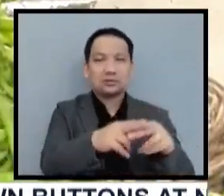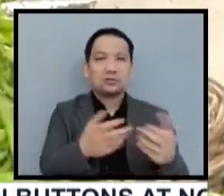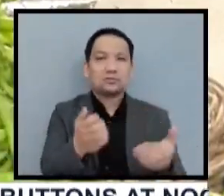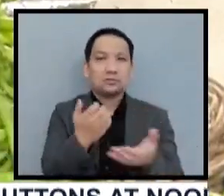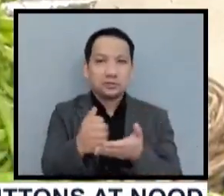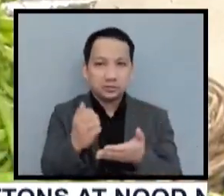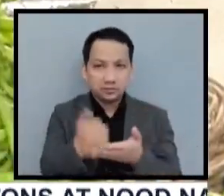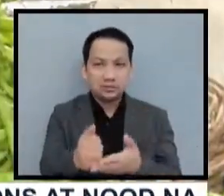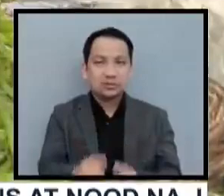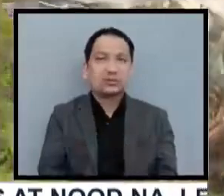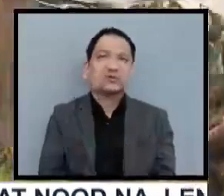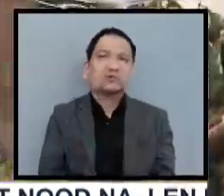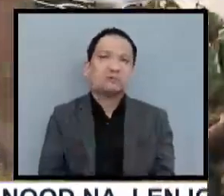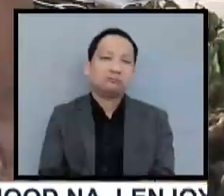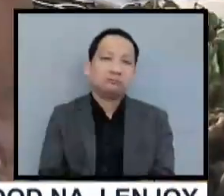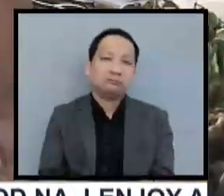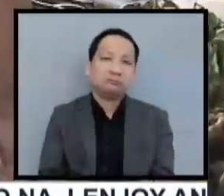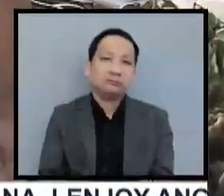siguro, sir.